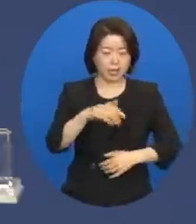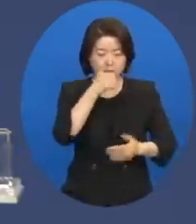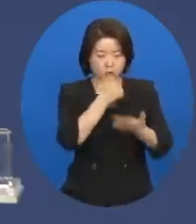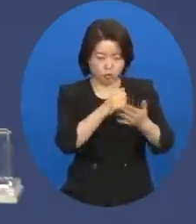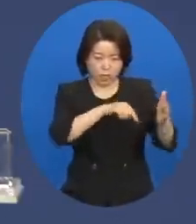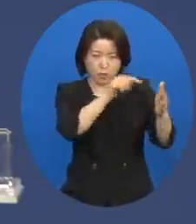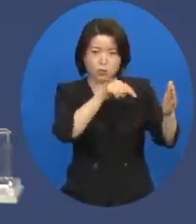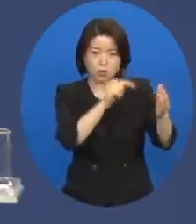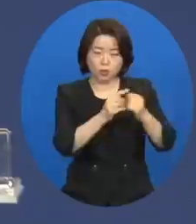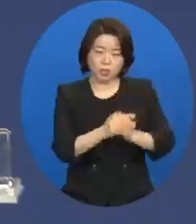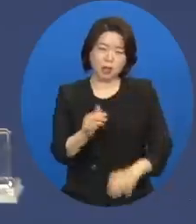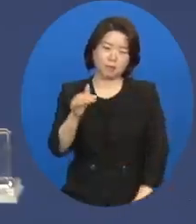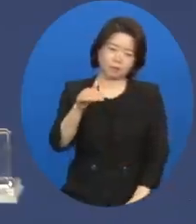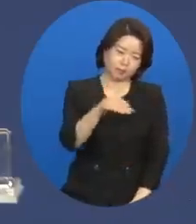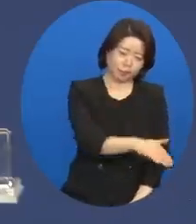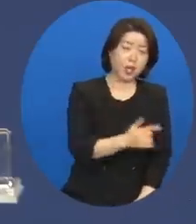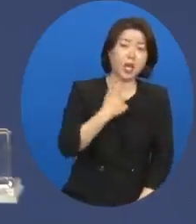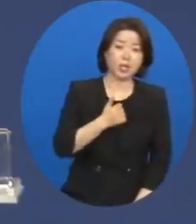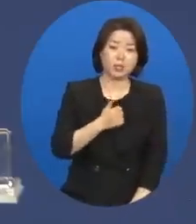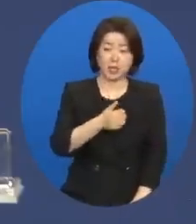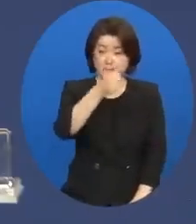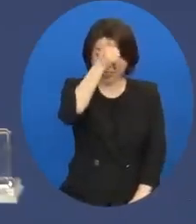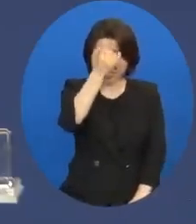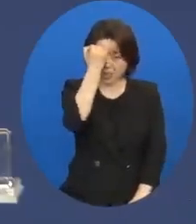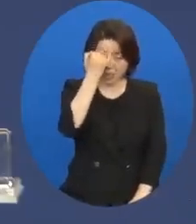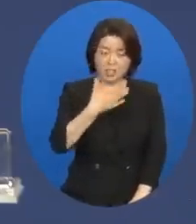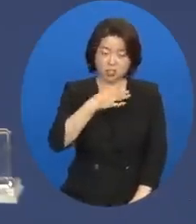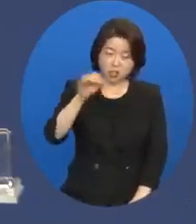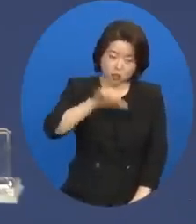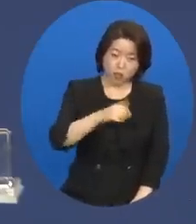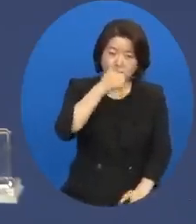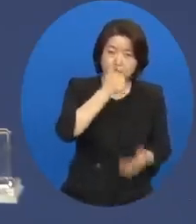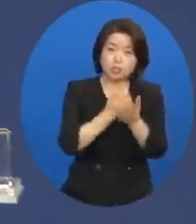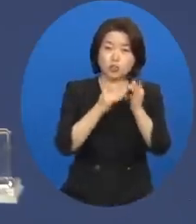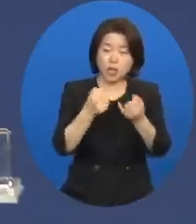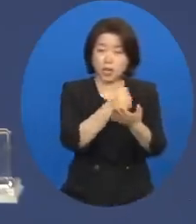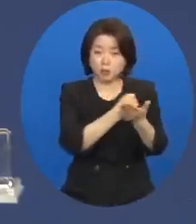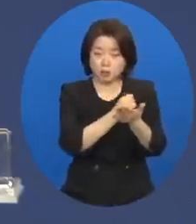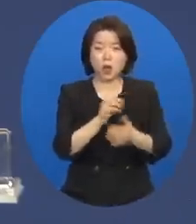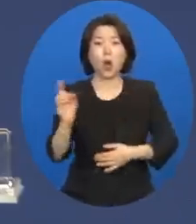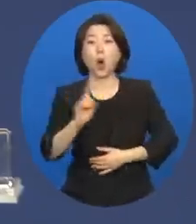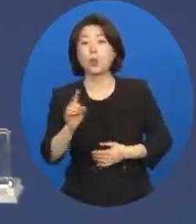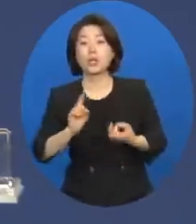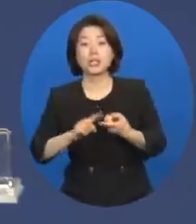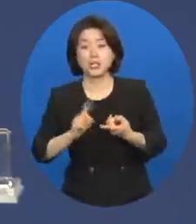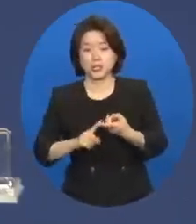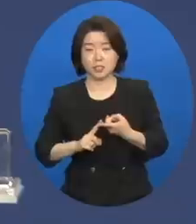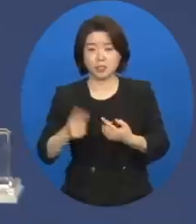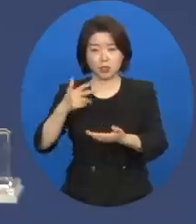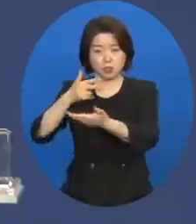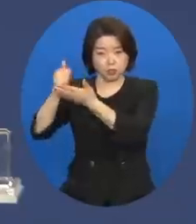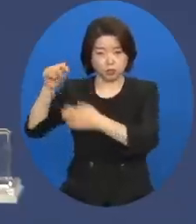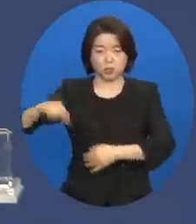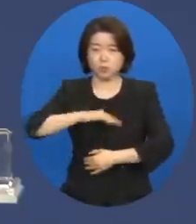가운데 추락했던 아담의 저주받은 죄인의 운명이 어떠한지에 대해서 주님께서 우리에게 우리의